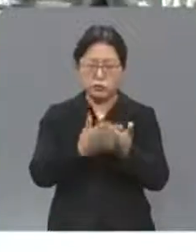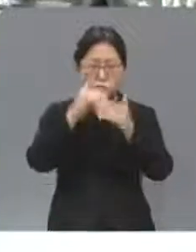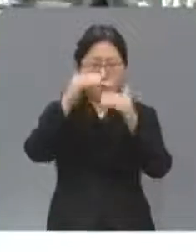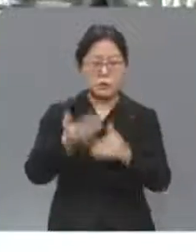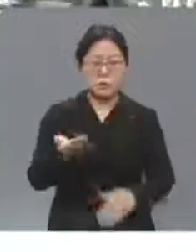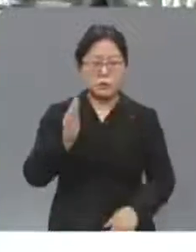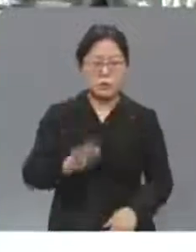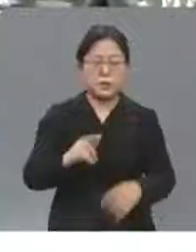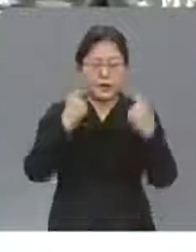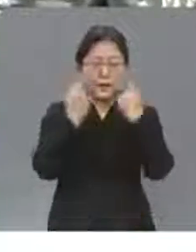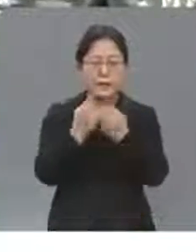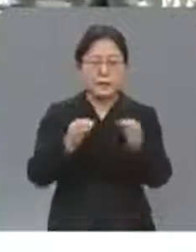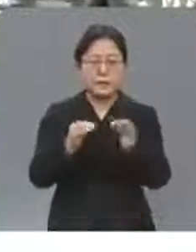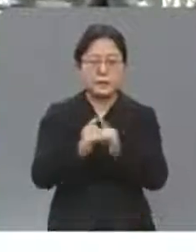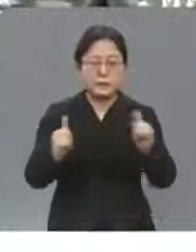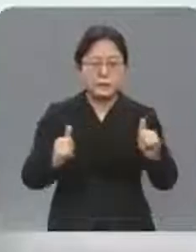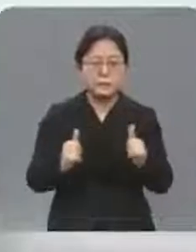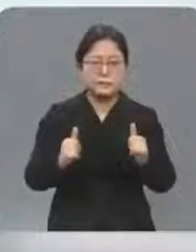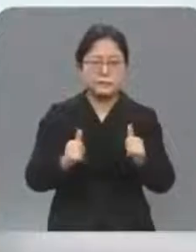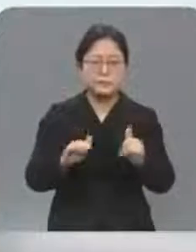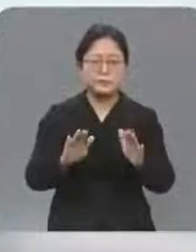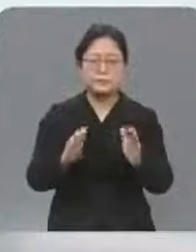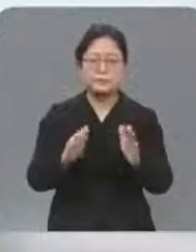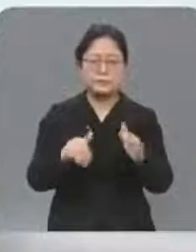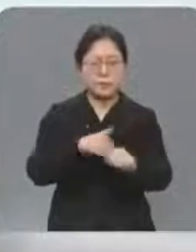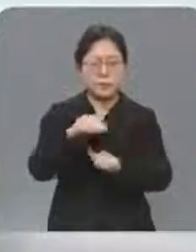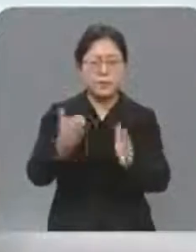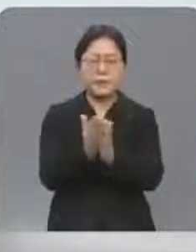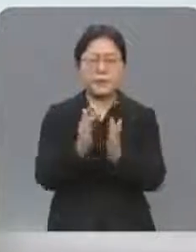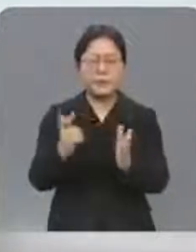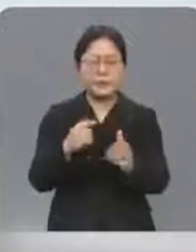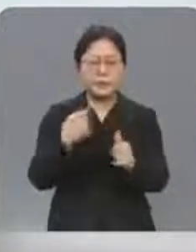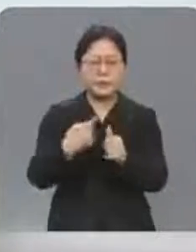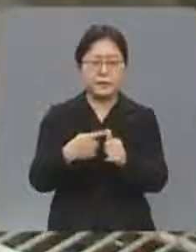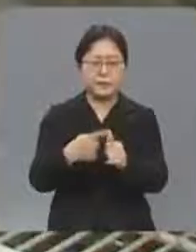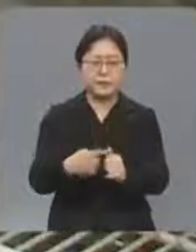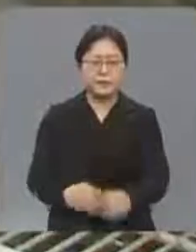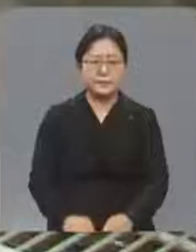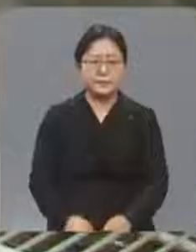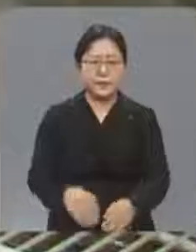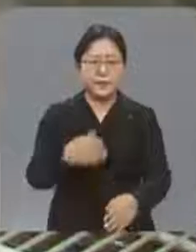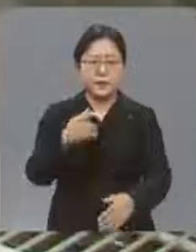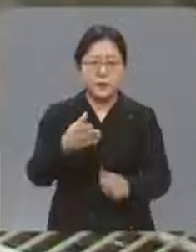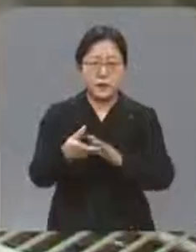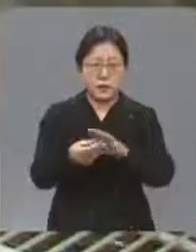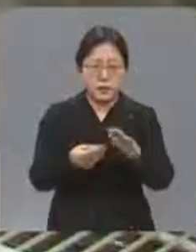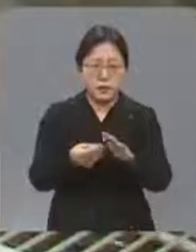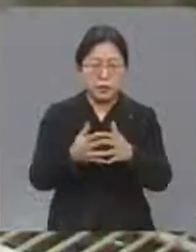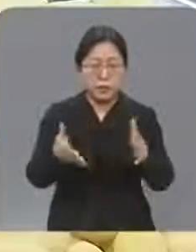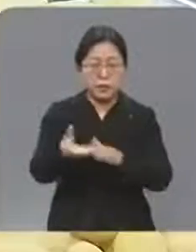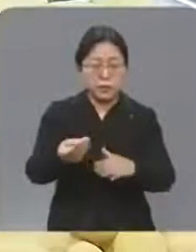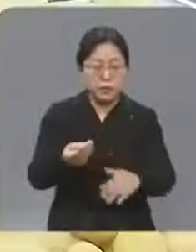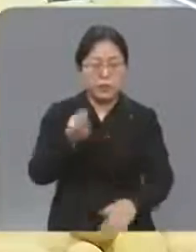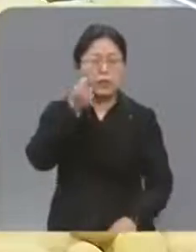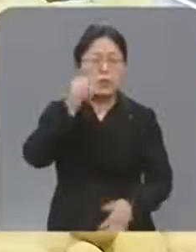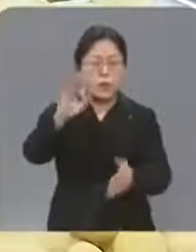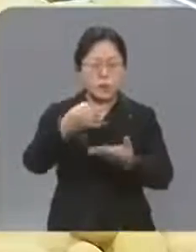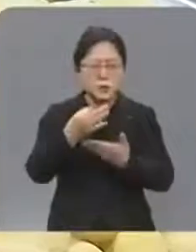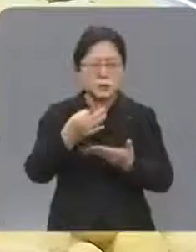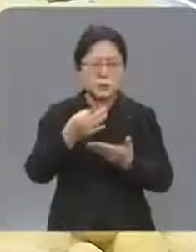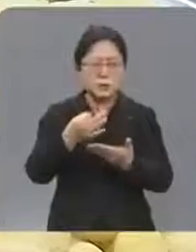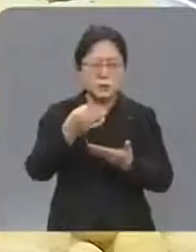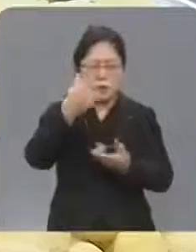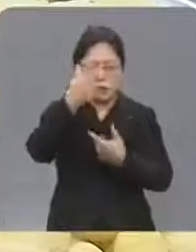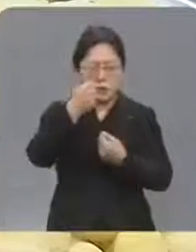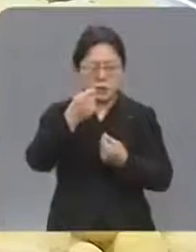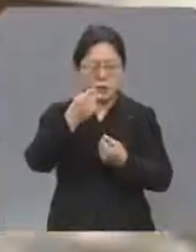핵심이지만 자영업자들은 현실성이 떨어진다고 목소리를 높입니다. 임대료나 인건비 등 매달 나가는 고정